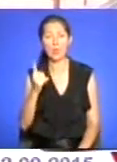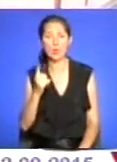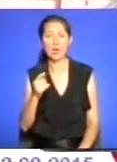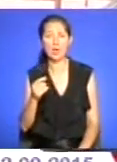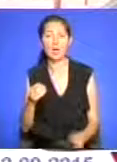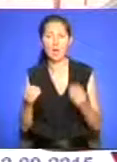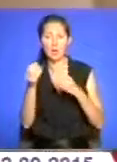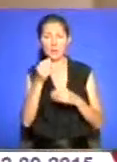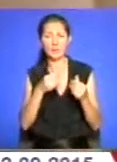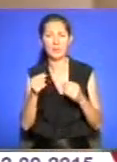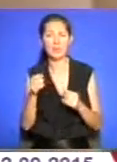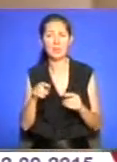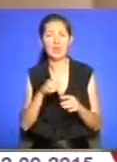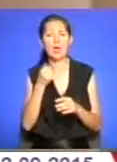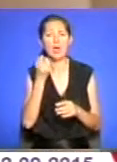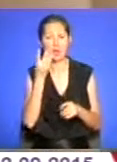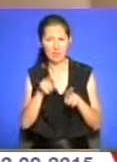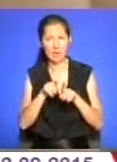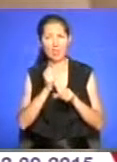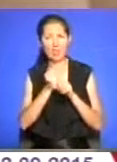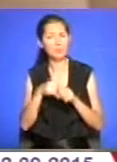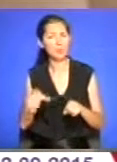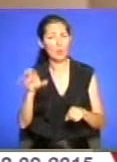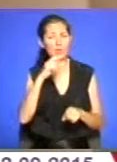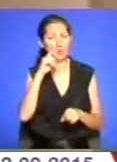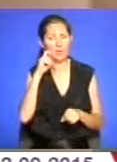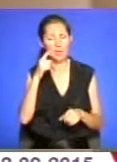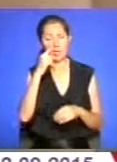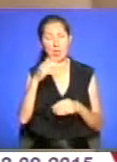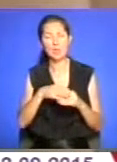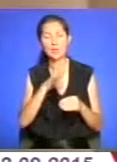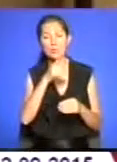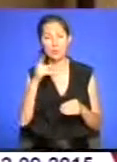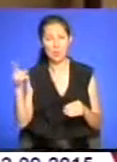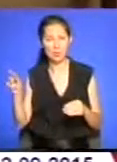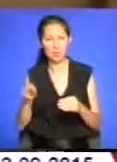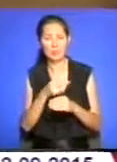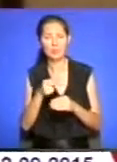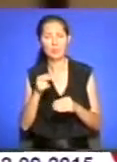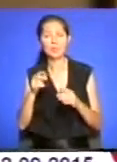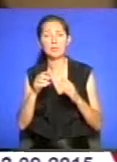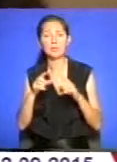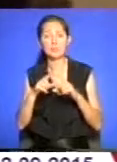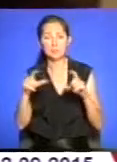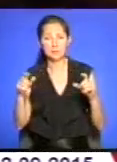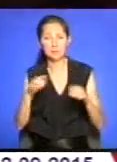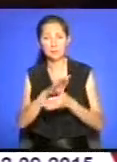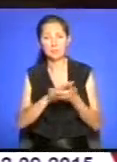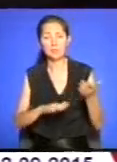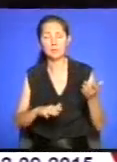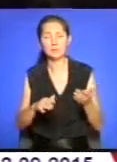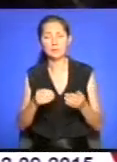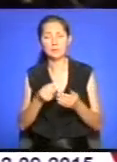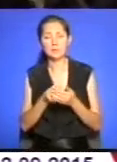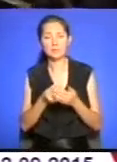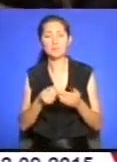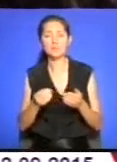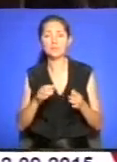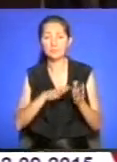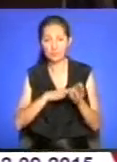робилося по всій Україні. Найближчим часом реконструкцію відділення таки продовжать. За попередніми підрахунками, ціле відділення обійдеться